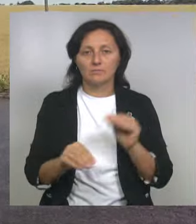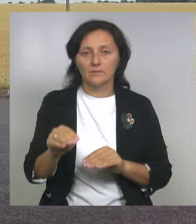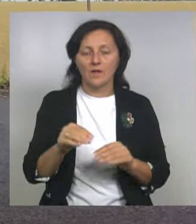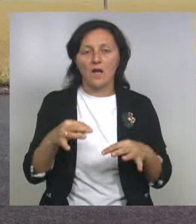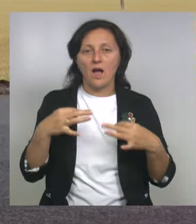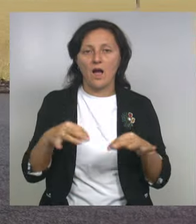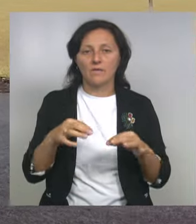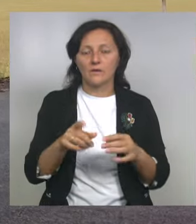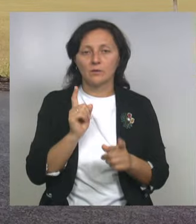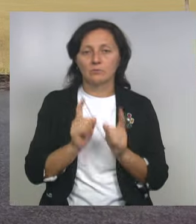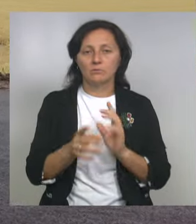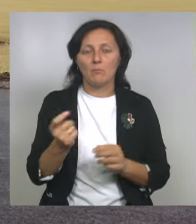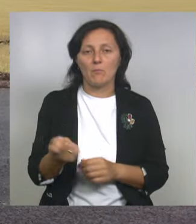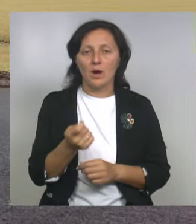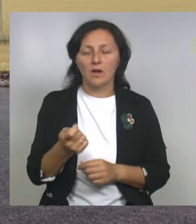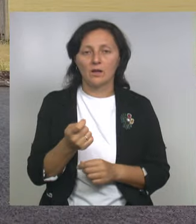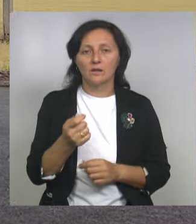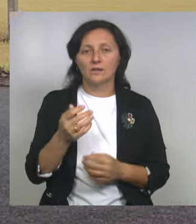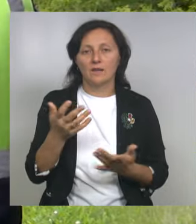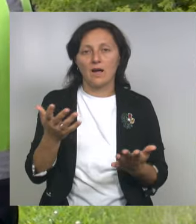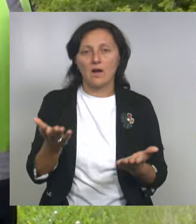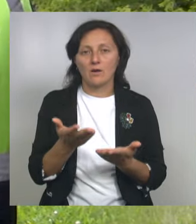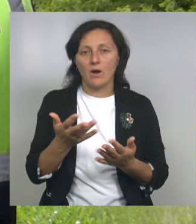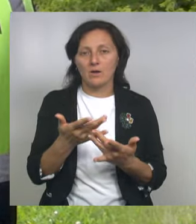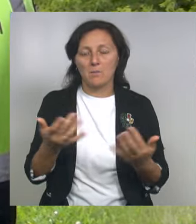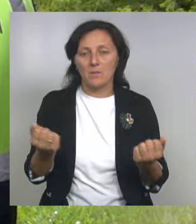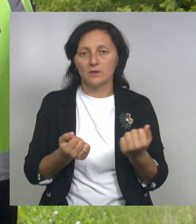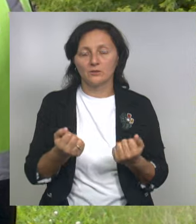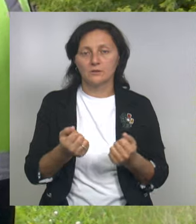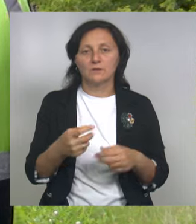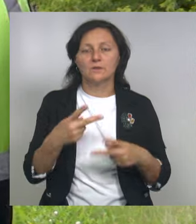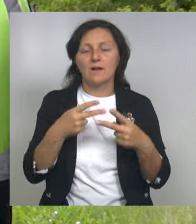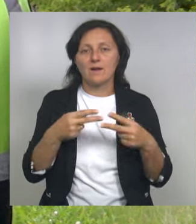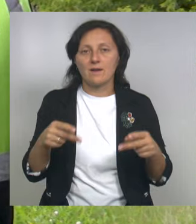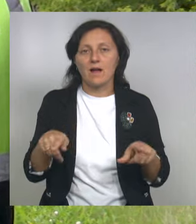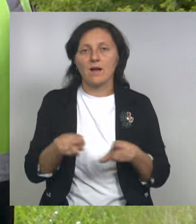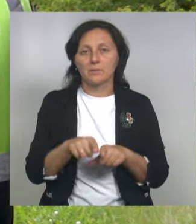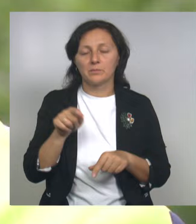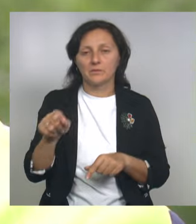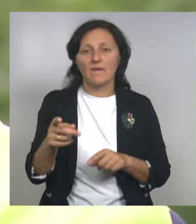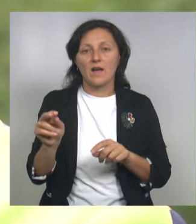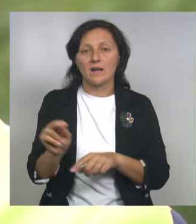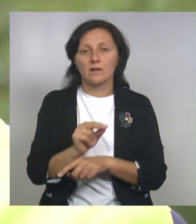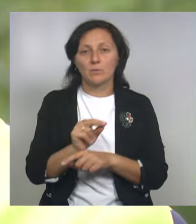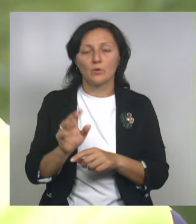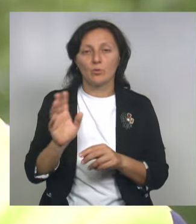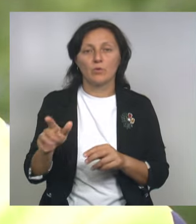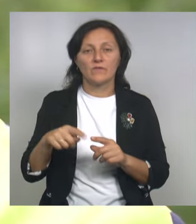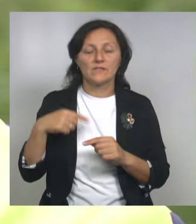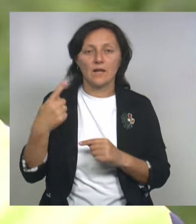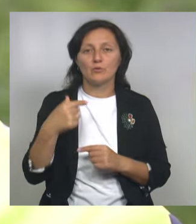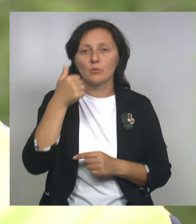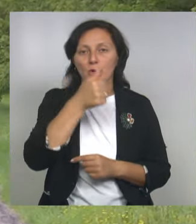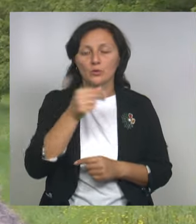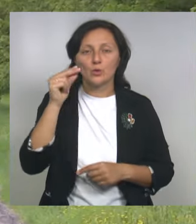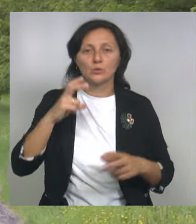трафик на этом участке небольшой, легковушки и сельхозтехника. Аналогичное движение и на втором. К его ремонту приступят в следующем году, но